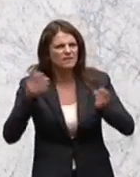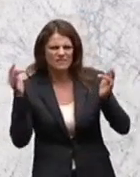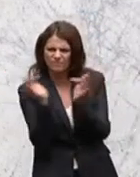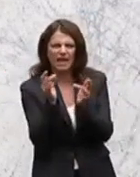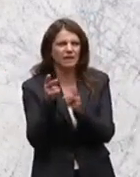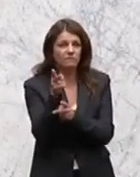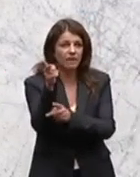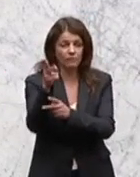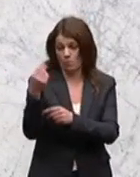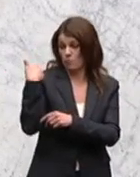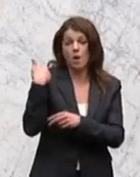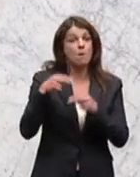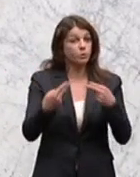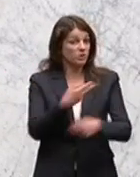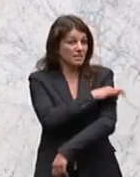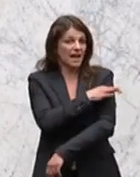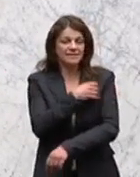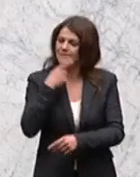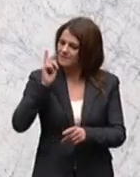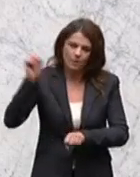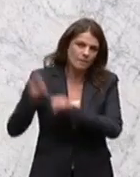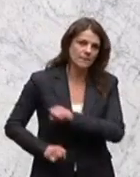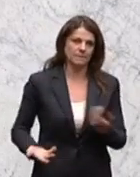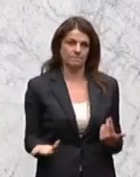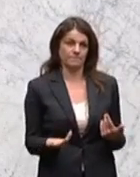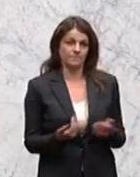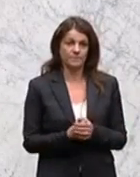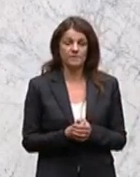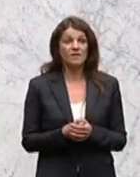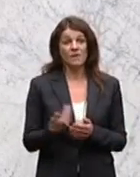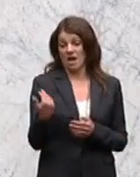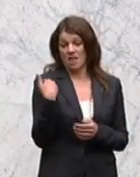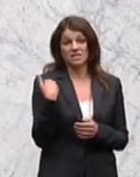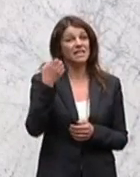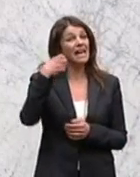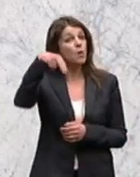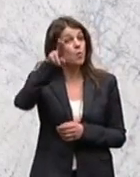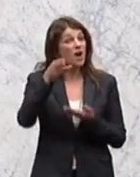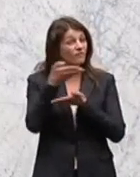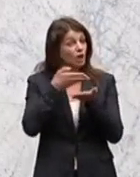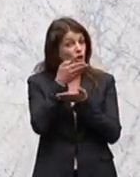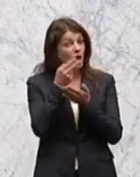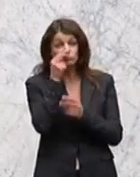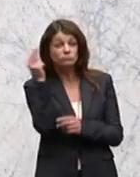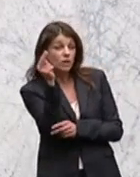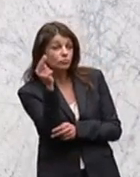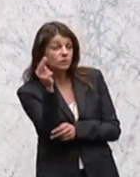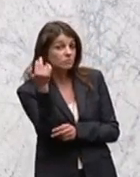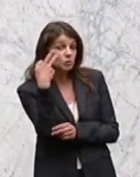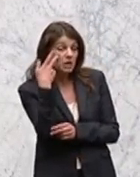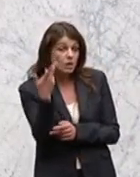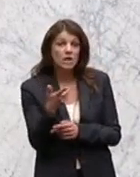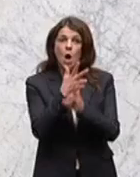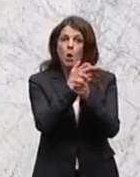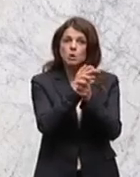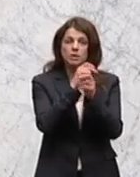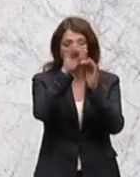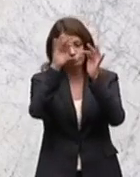seiner Bürger, der Menschen im Land zu sorgen. Das sind wir den Bürgern dieses Landes schuldig.